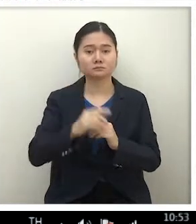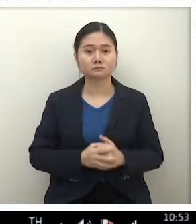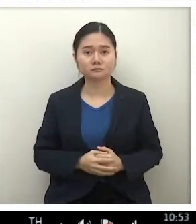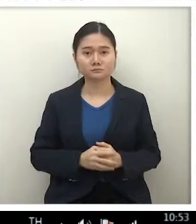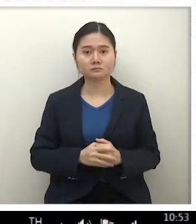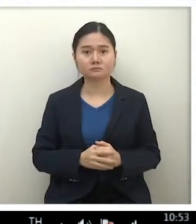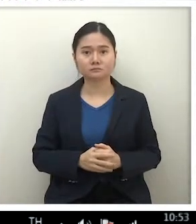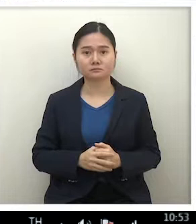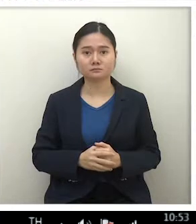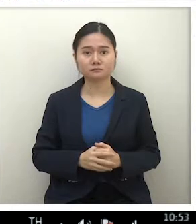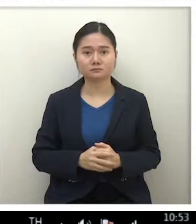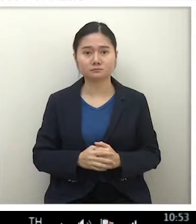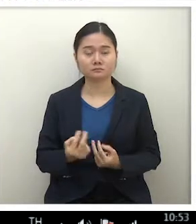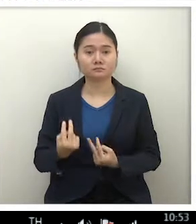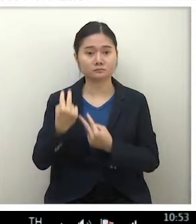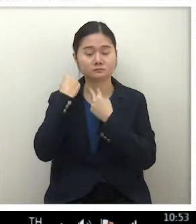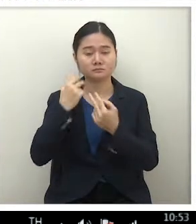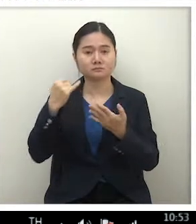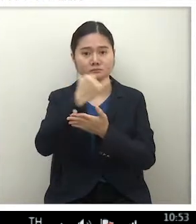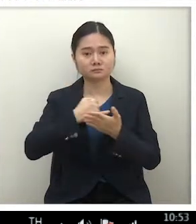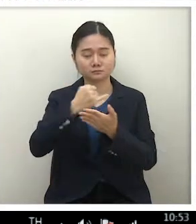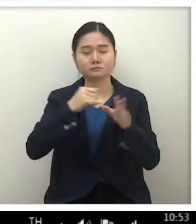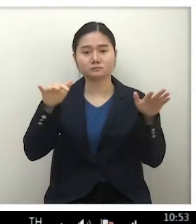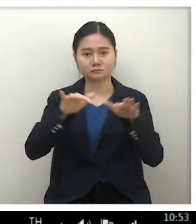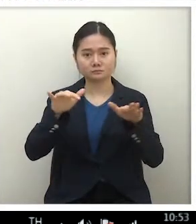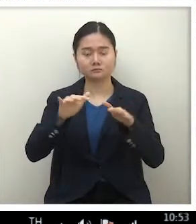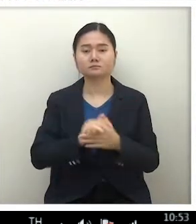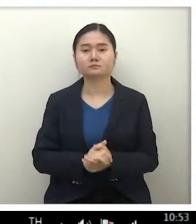ไหมครับเรากลับไปที่ drawing view